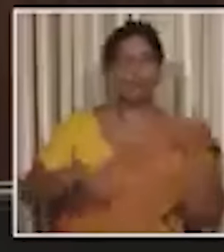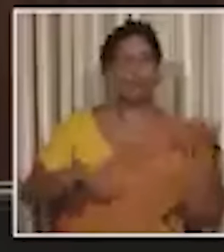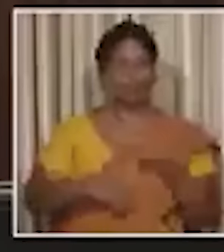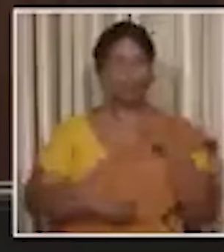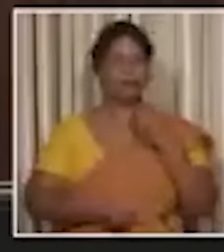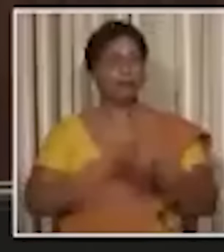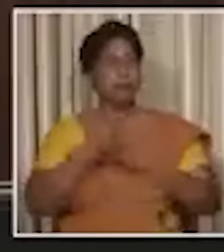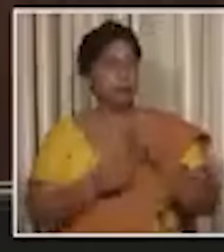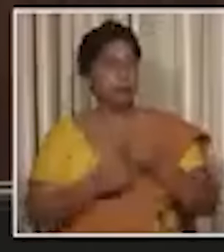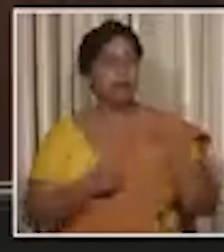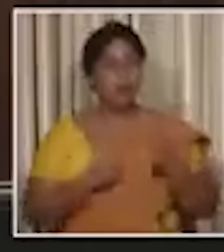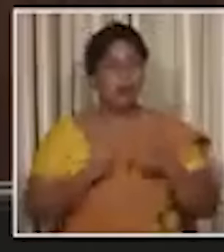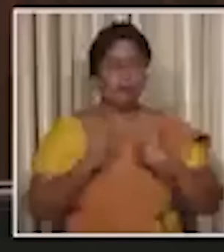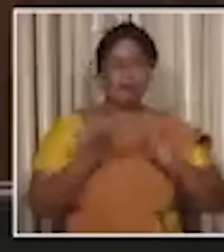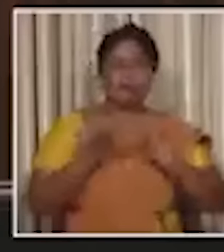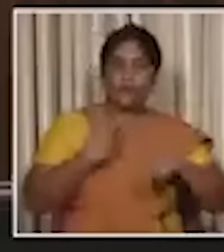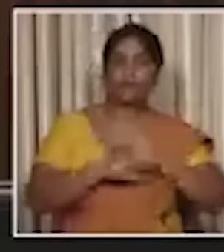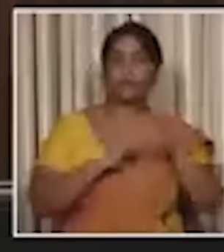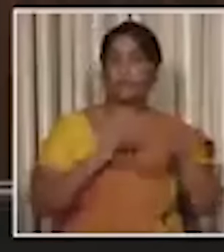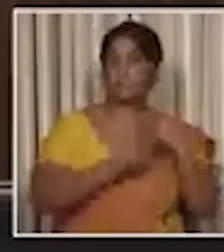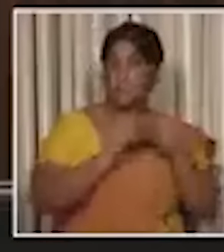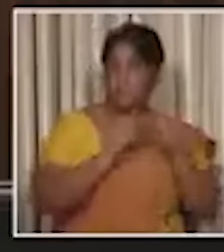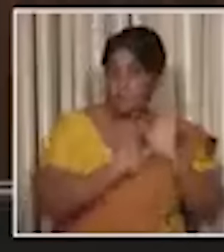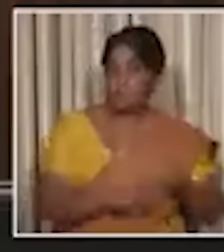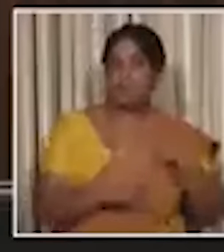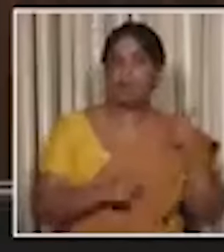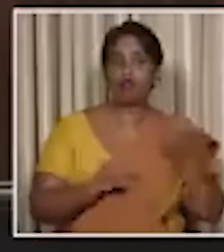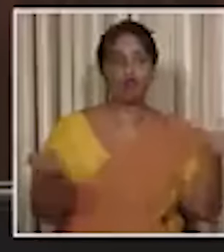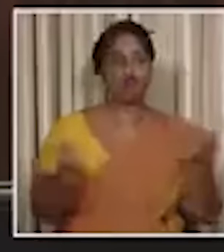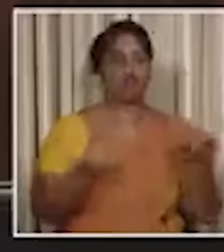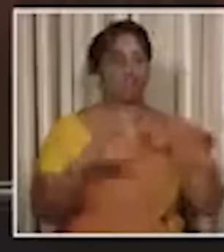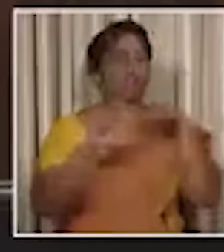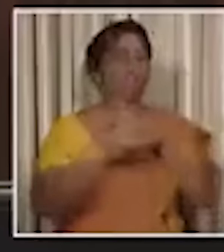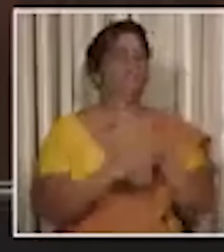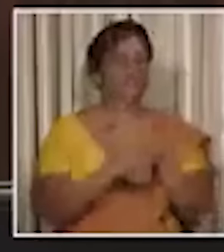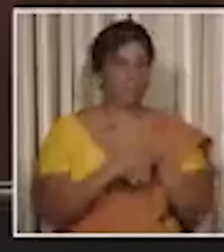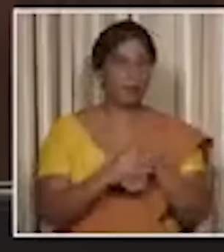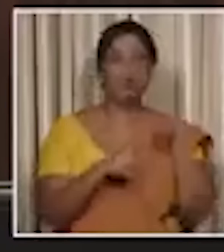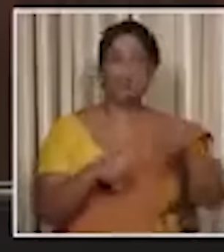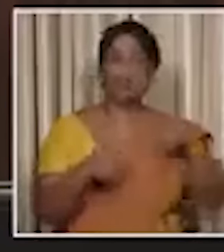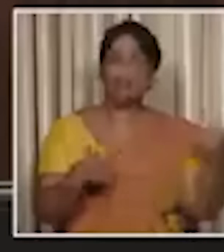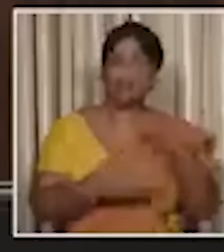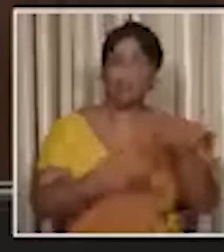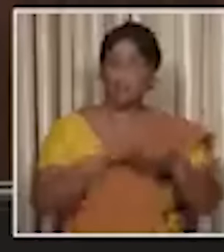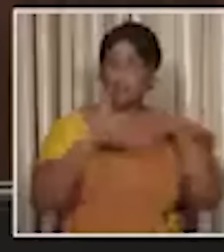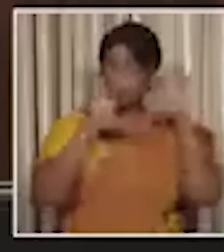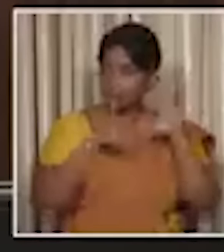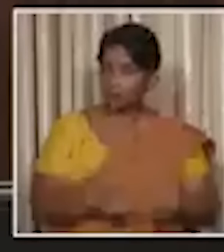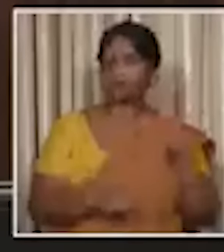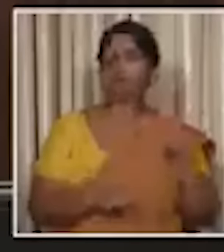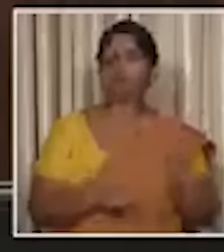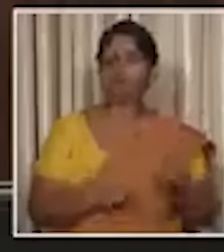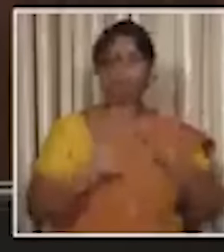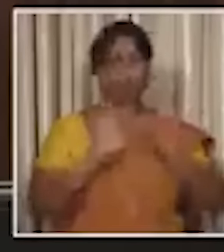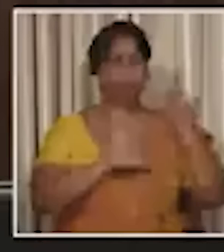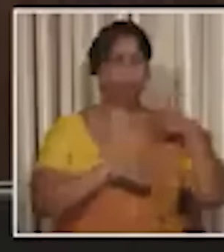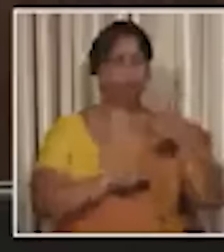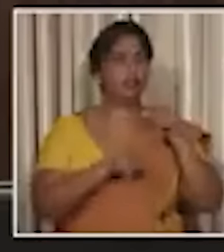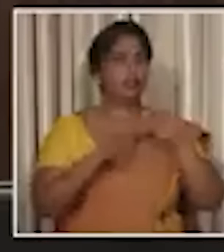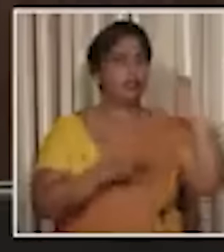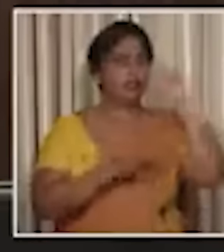மாதத்திலிருந்து அதிகரித்திருக்கின்றோம். அதை நாங்கள் ஆரம்பித்திருக்கின்றோம். அதே போல் அடுத்த வரவு செலவு திட்டத்தின் போது நாங்கள் நியாயமான சம்பள அதிகரிப்பையும்